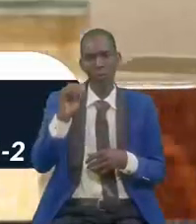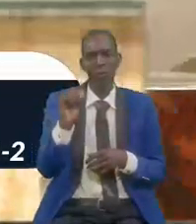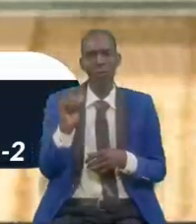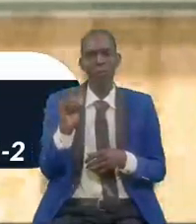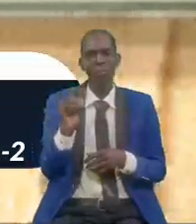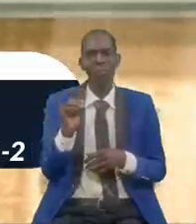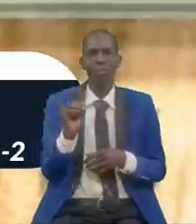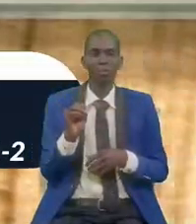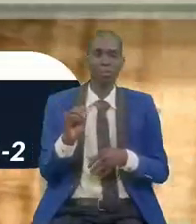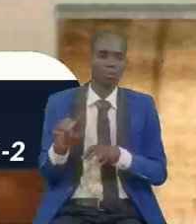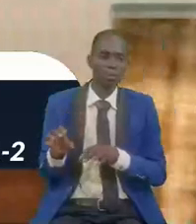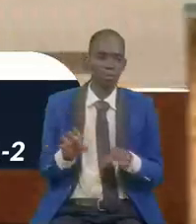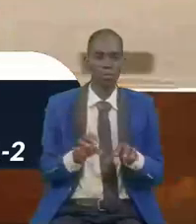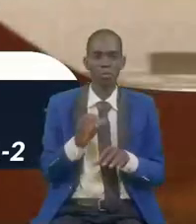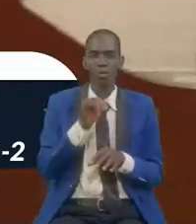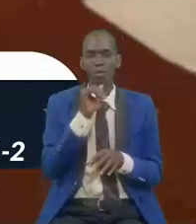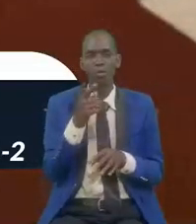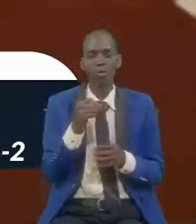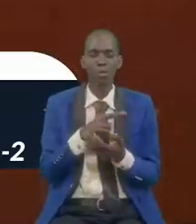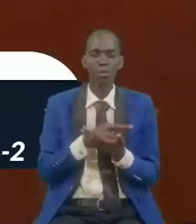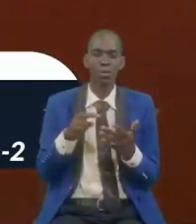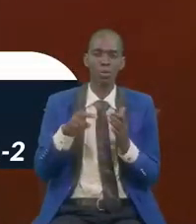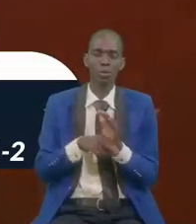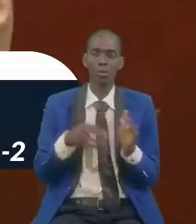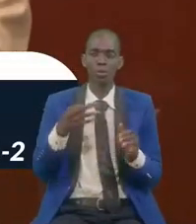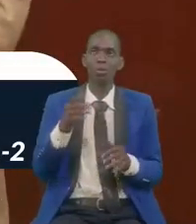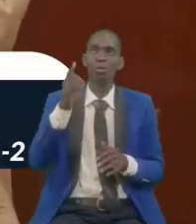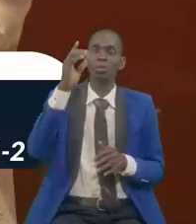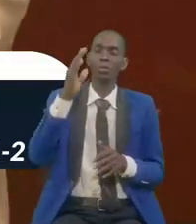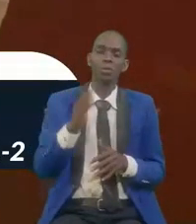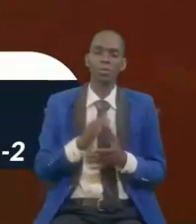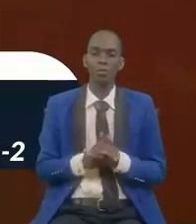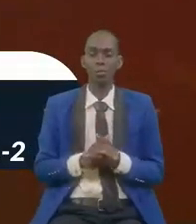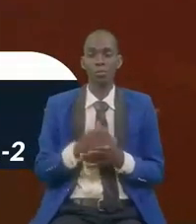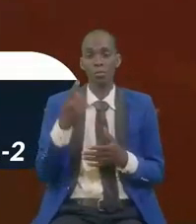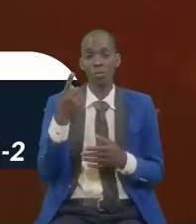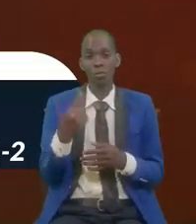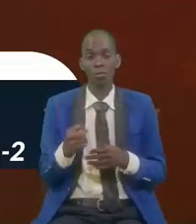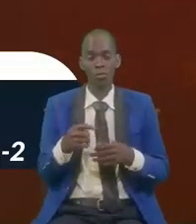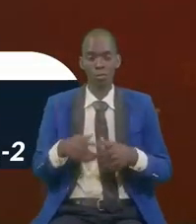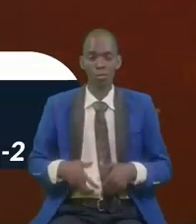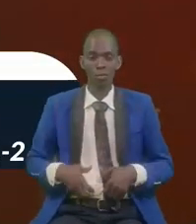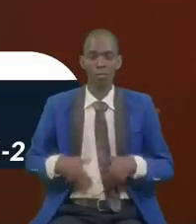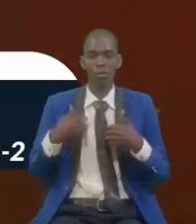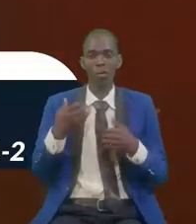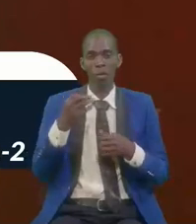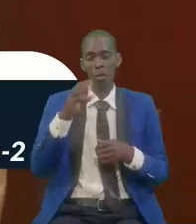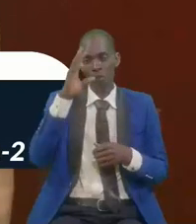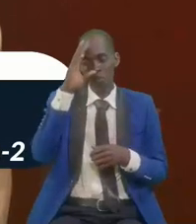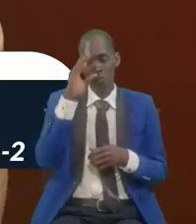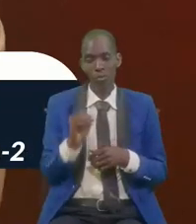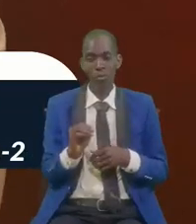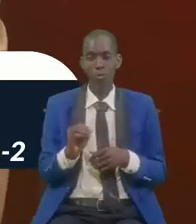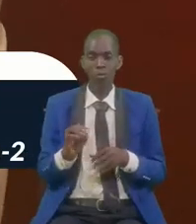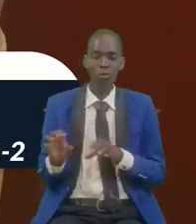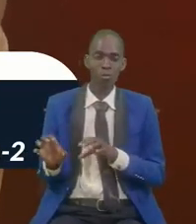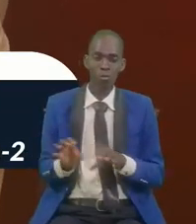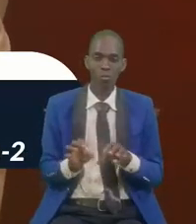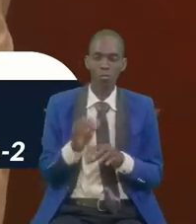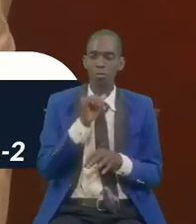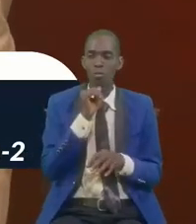la justice de Dieu. La colère de l'homme n'accomplit